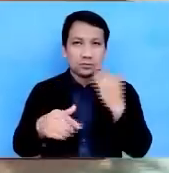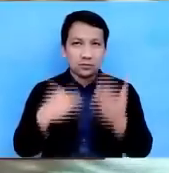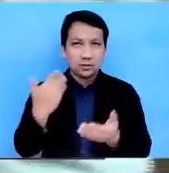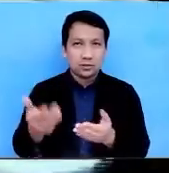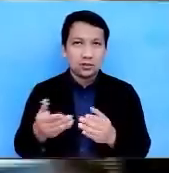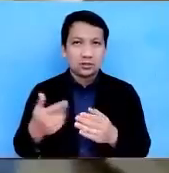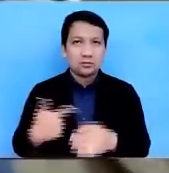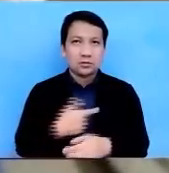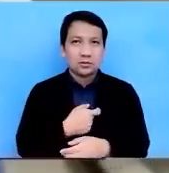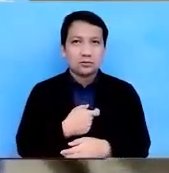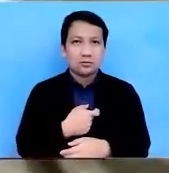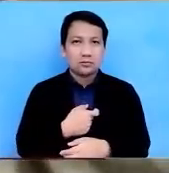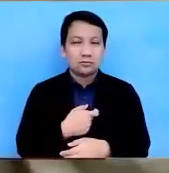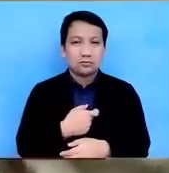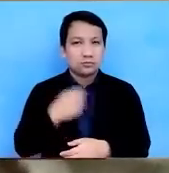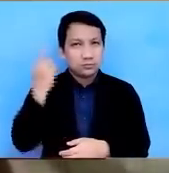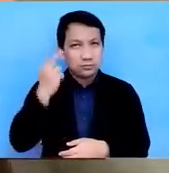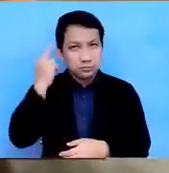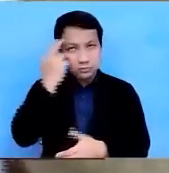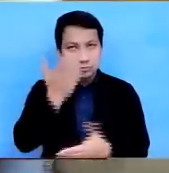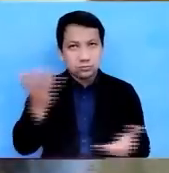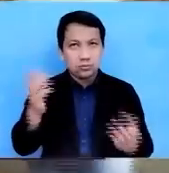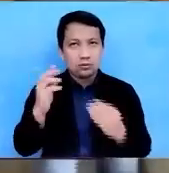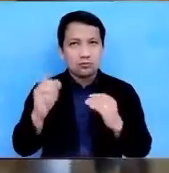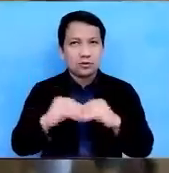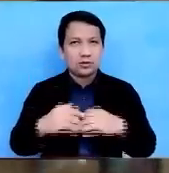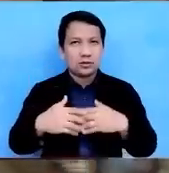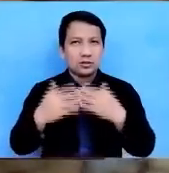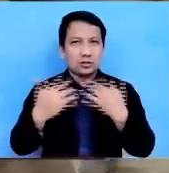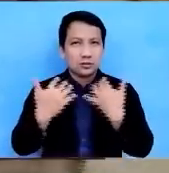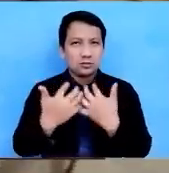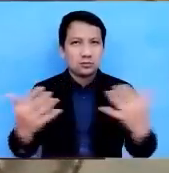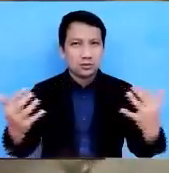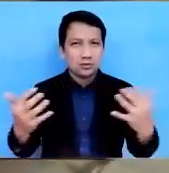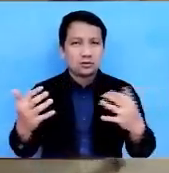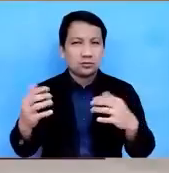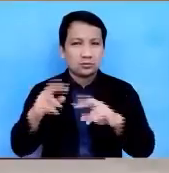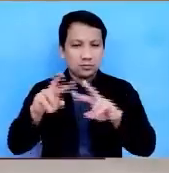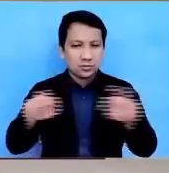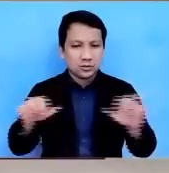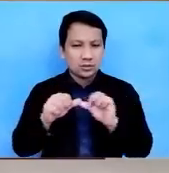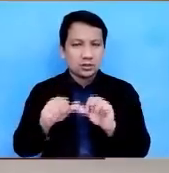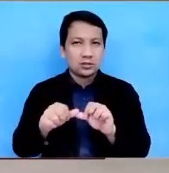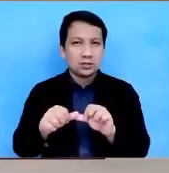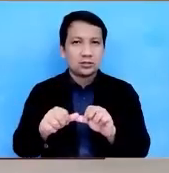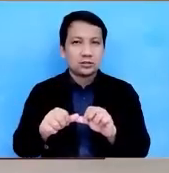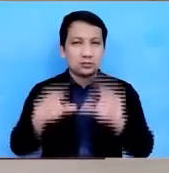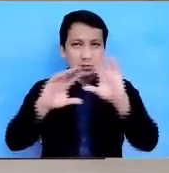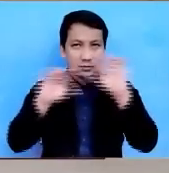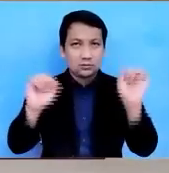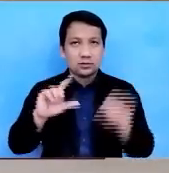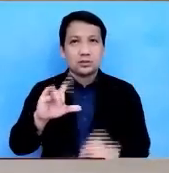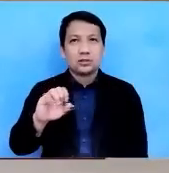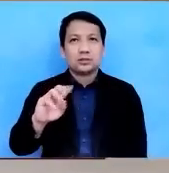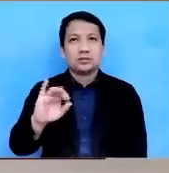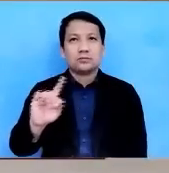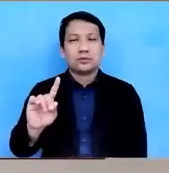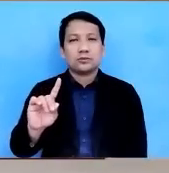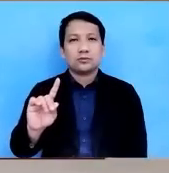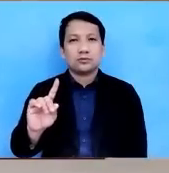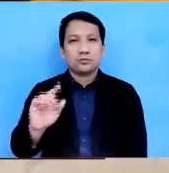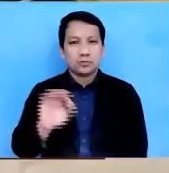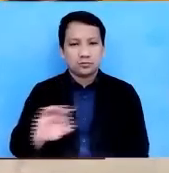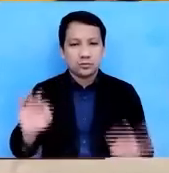sugatan. Wala pang malinaw dahilan kung bakit nagkaroon ng stampede. Pinaimbisigan na po yan ng mismong Pangulo ng El Salvador. Dapat ito managot